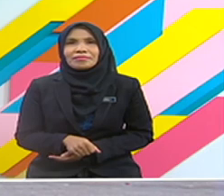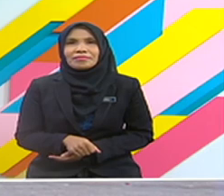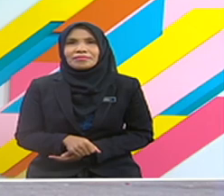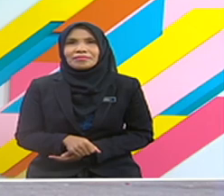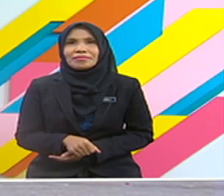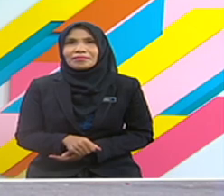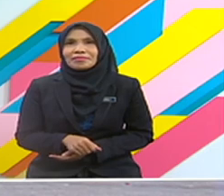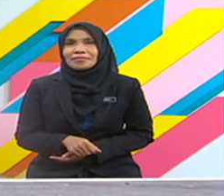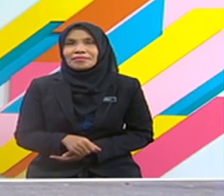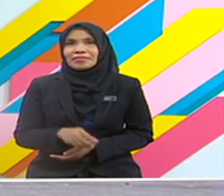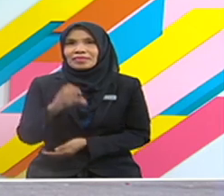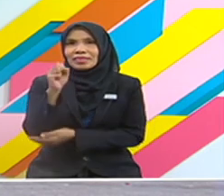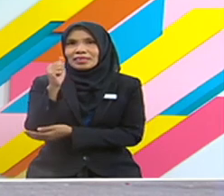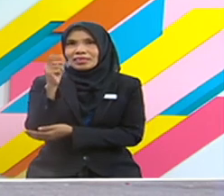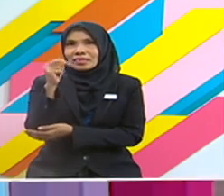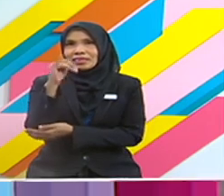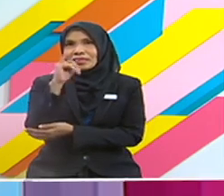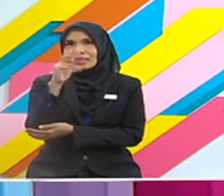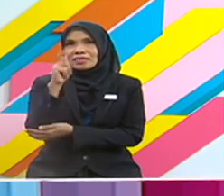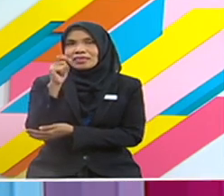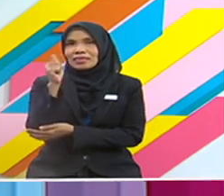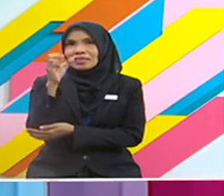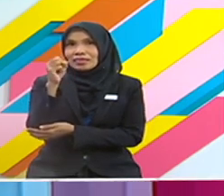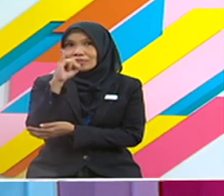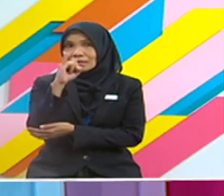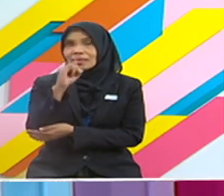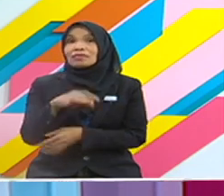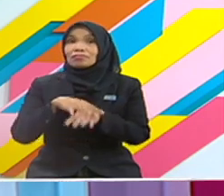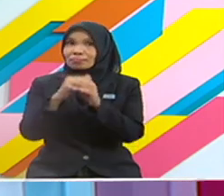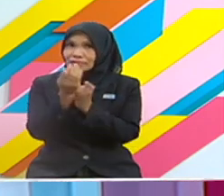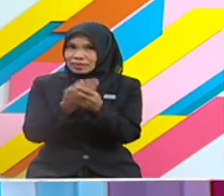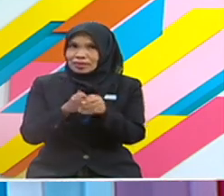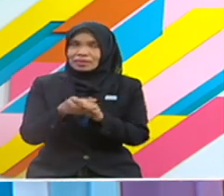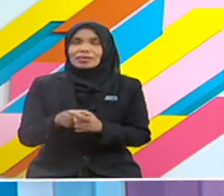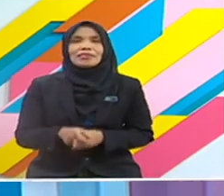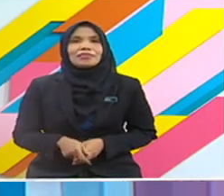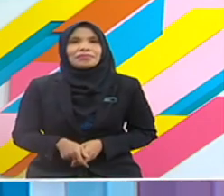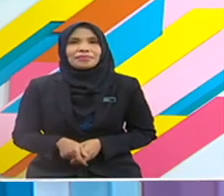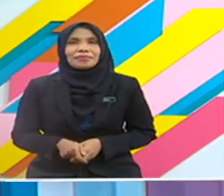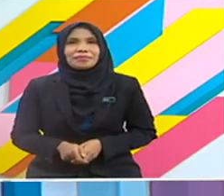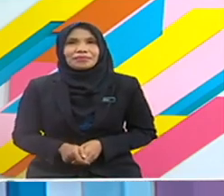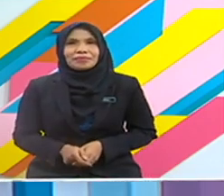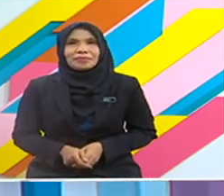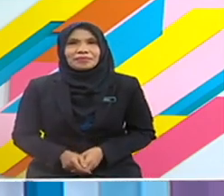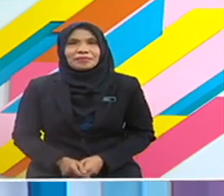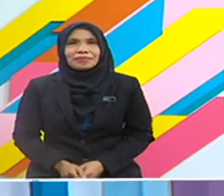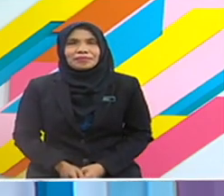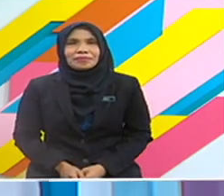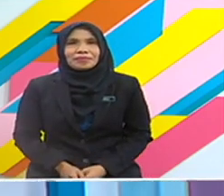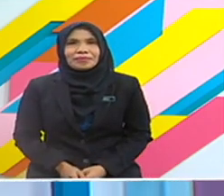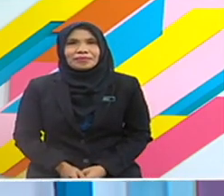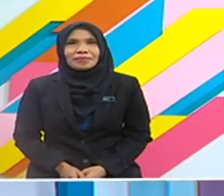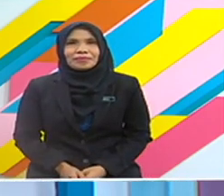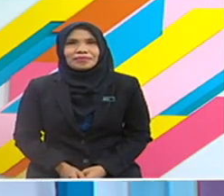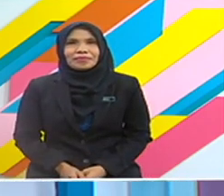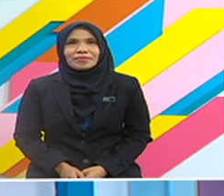terima kasih Kak Rina. Penting ya untuk kita sentiasa mensanitasi tangan. Silakan Cikgu Syairah. Terima kasih.